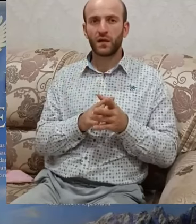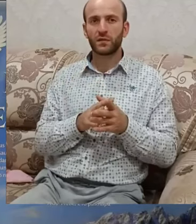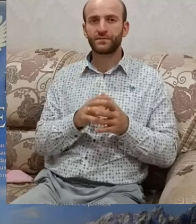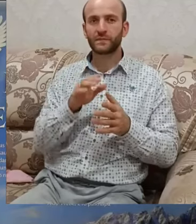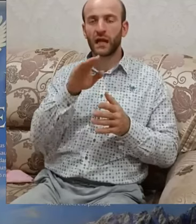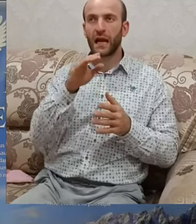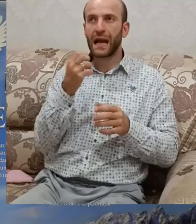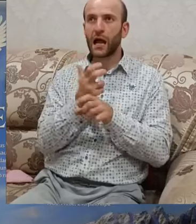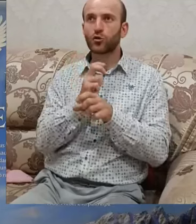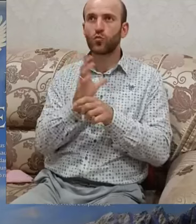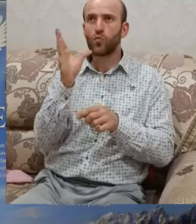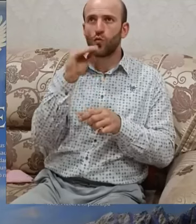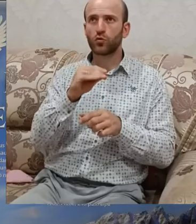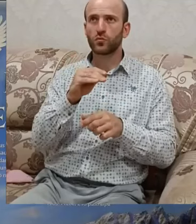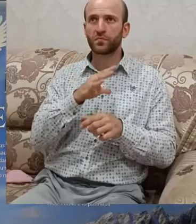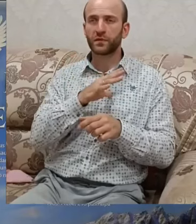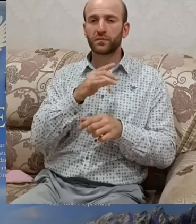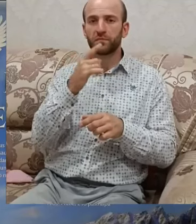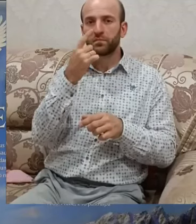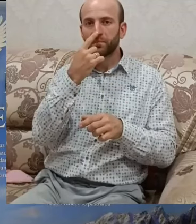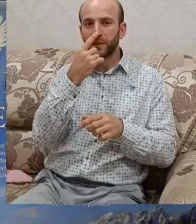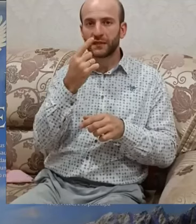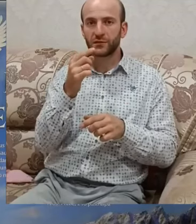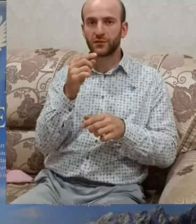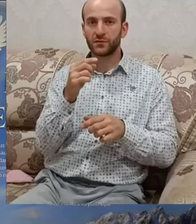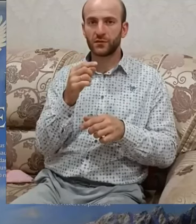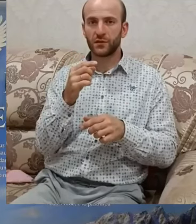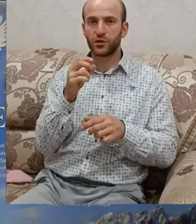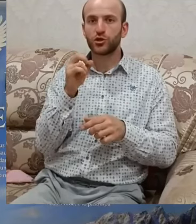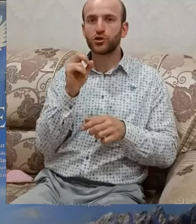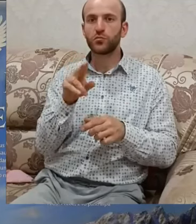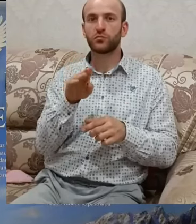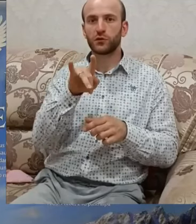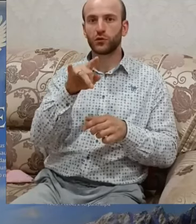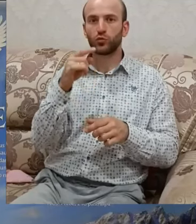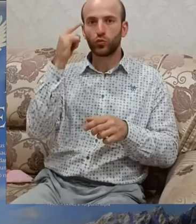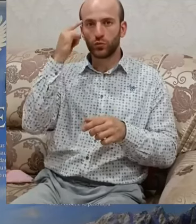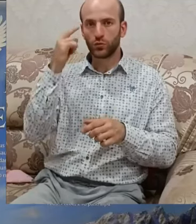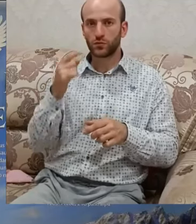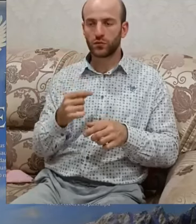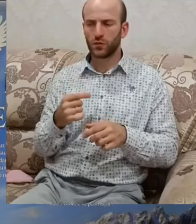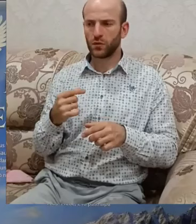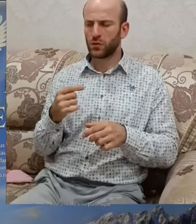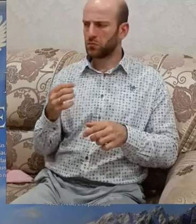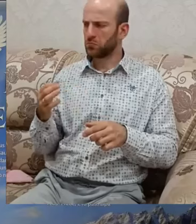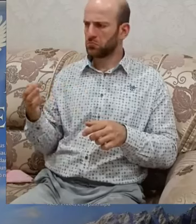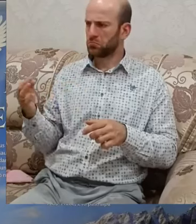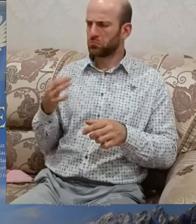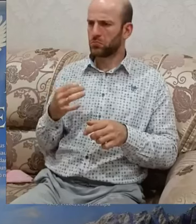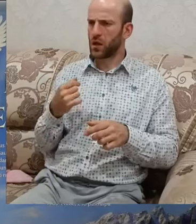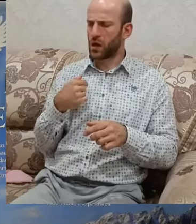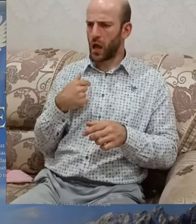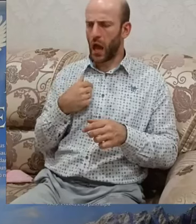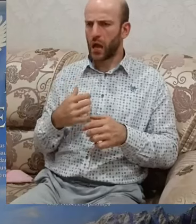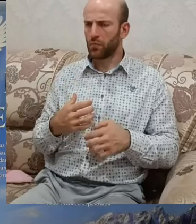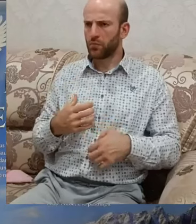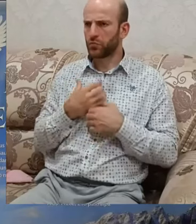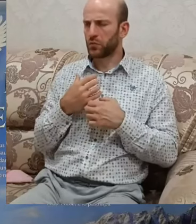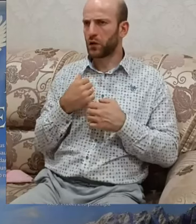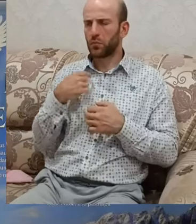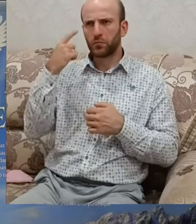думаете. Tai mane išgąsdino. Это напугало меня. Ух. Ого. Aš nepadariau pakankamai.